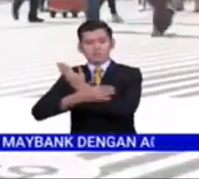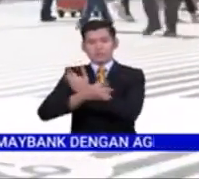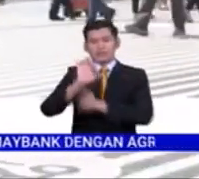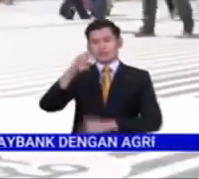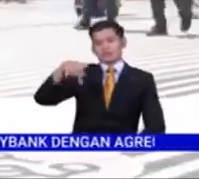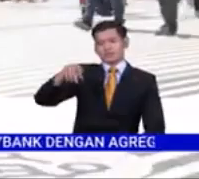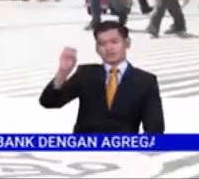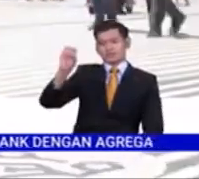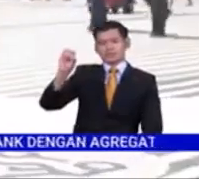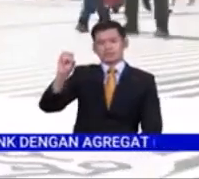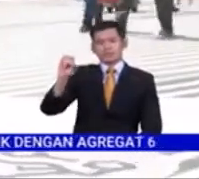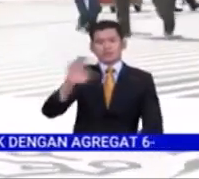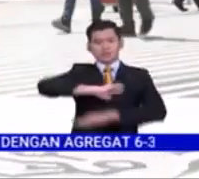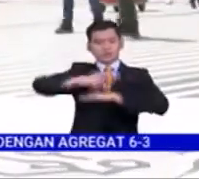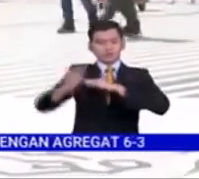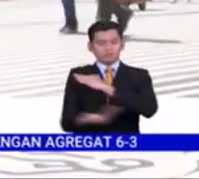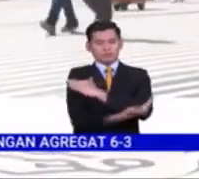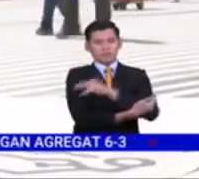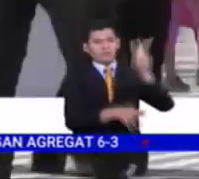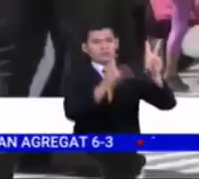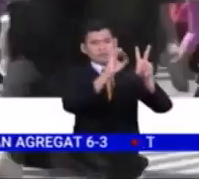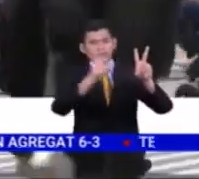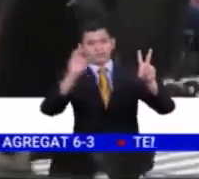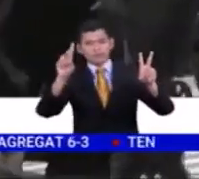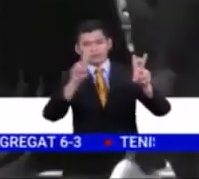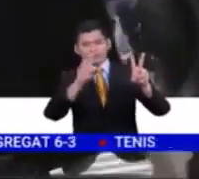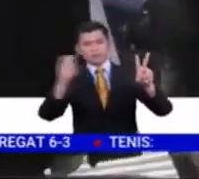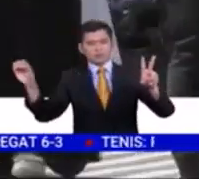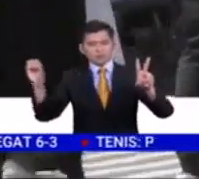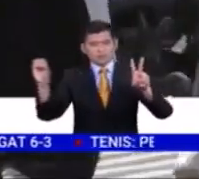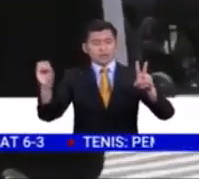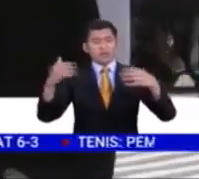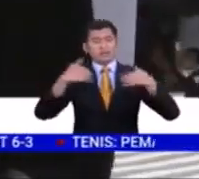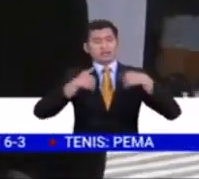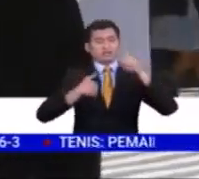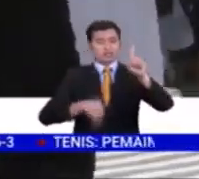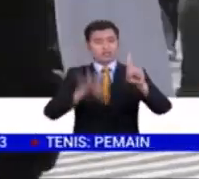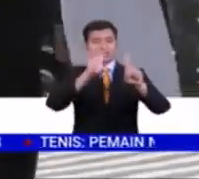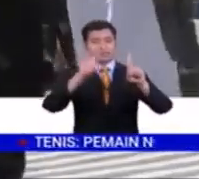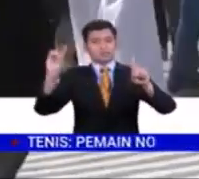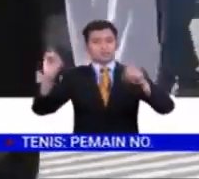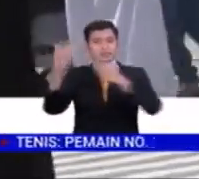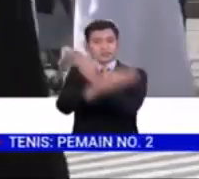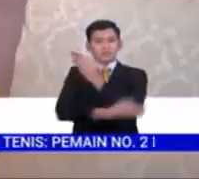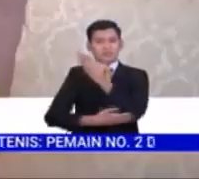2020 Dubai ini telah menarik sebanyak 152 negara untuk terlibat sama dalam bahagian ini.